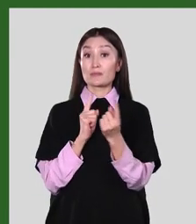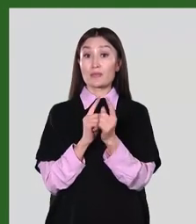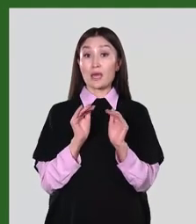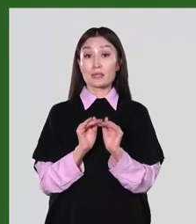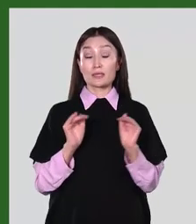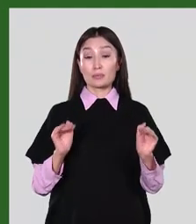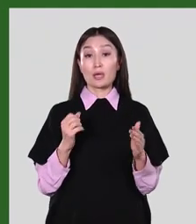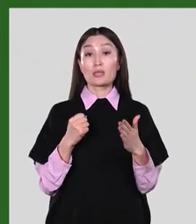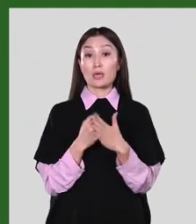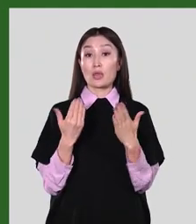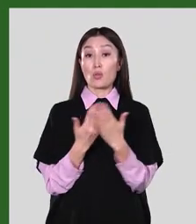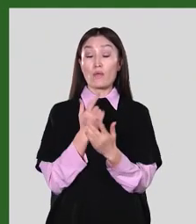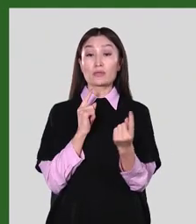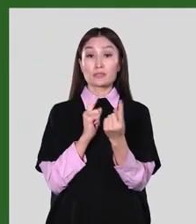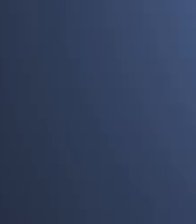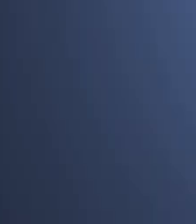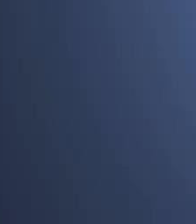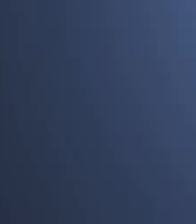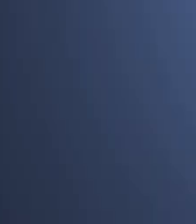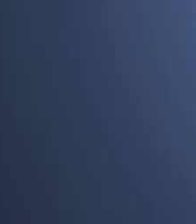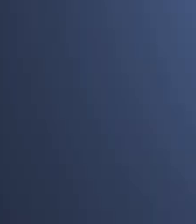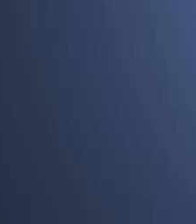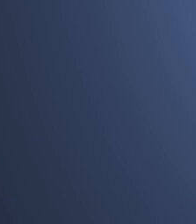до новых встреч